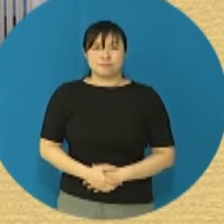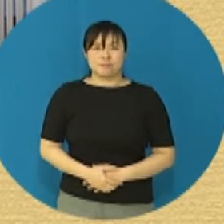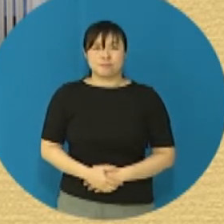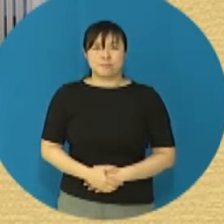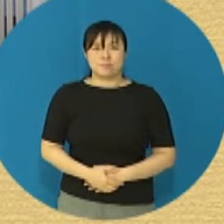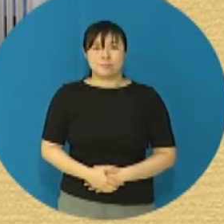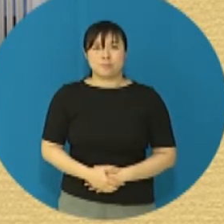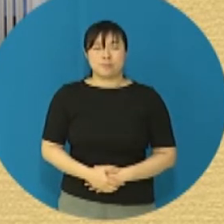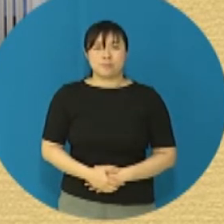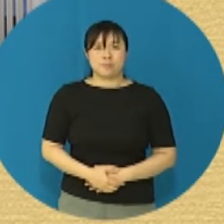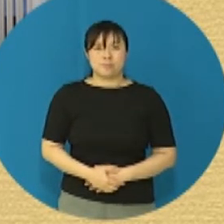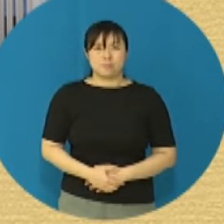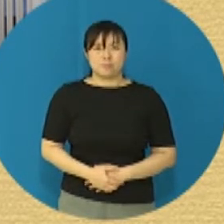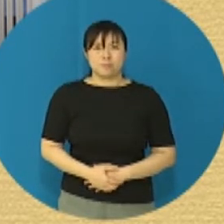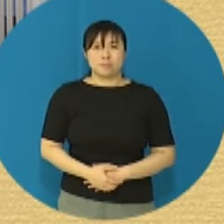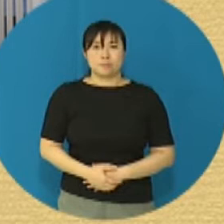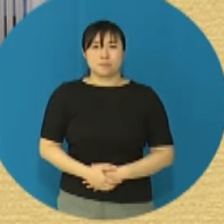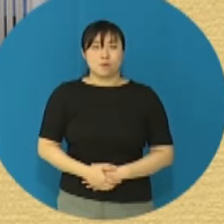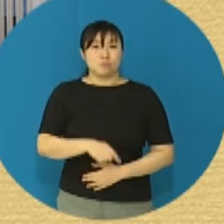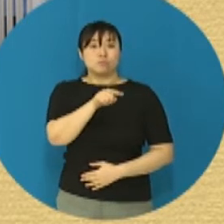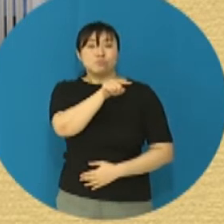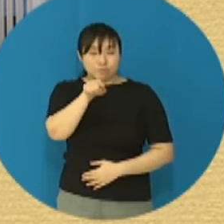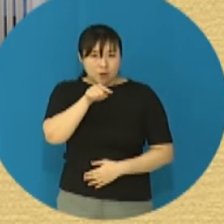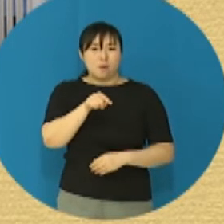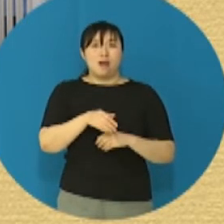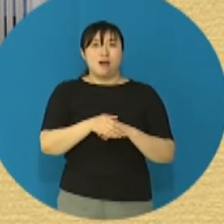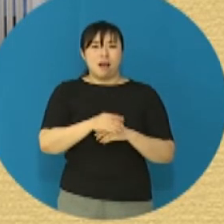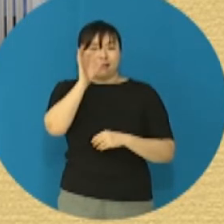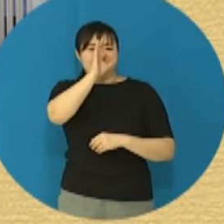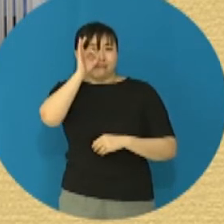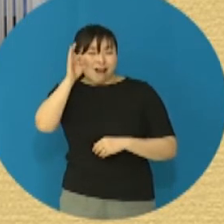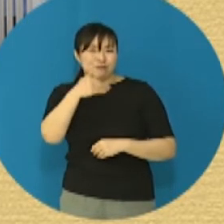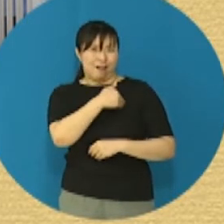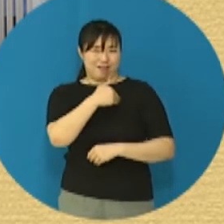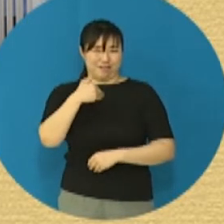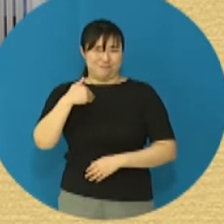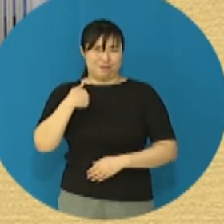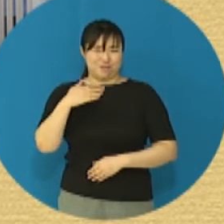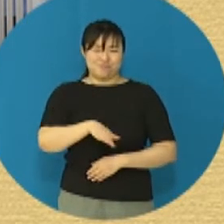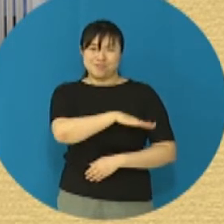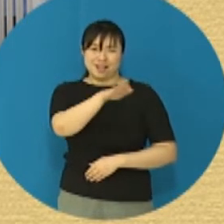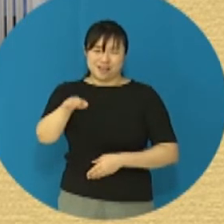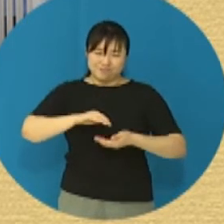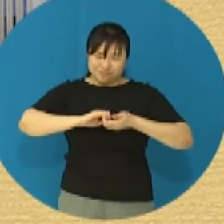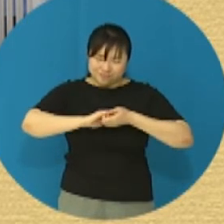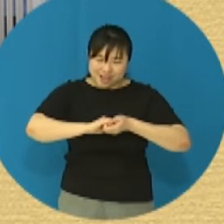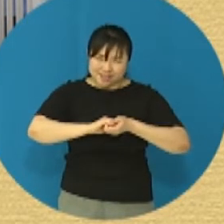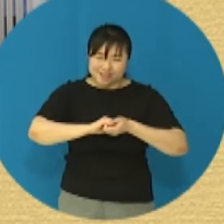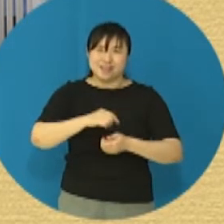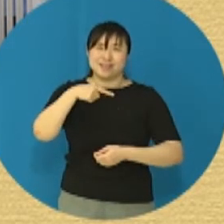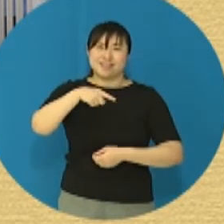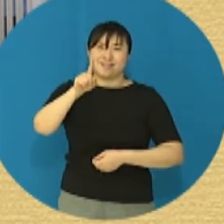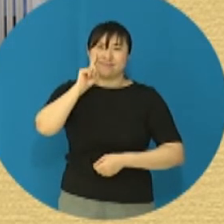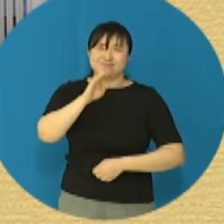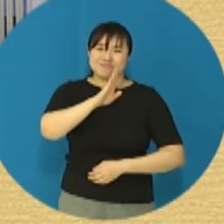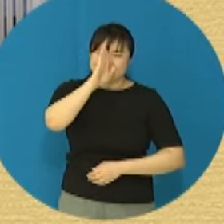ポンプ場施設、どちらも見学を受け付けていますので皆さんもぜひご覧ください。